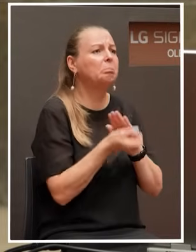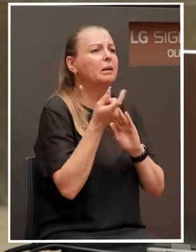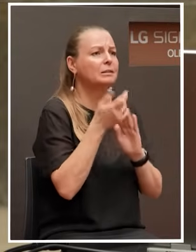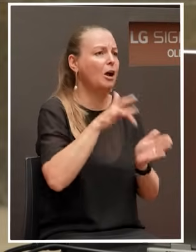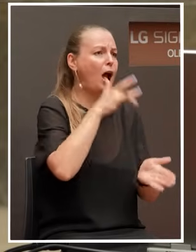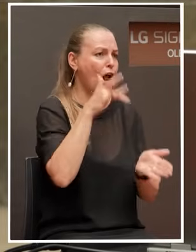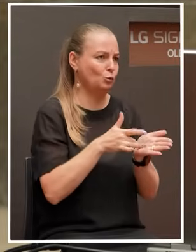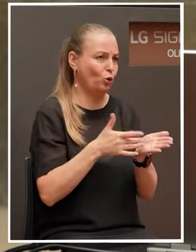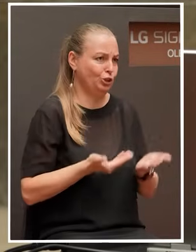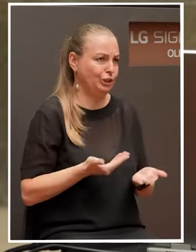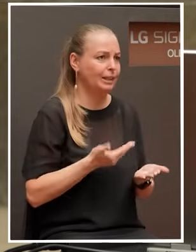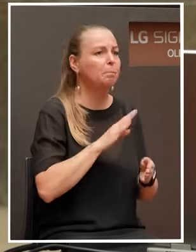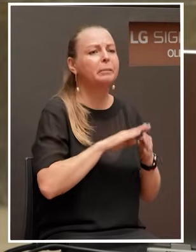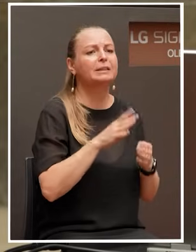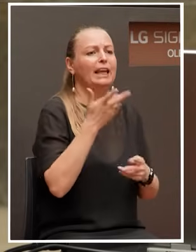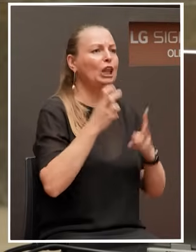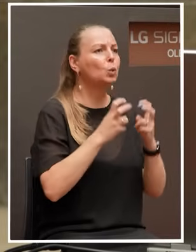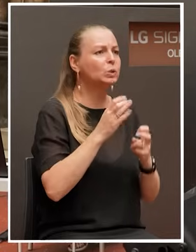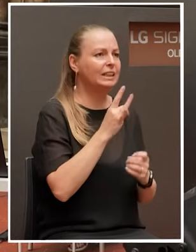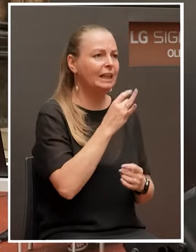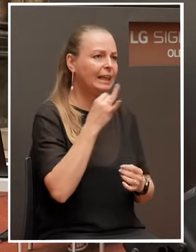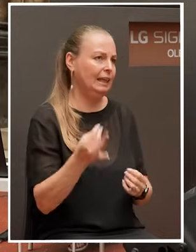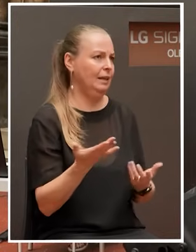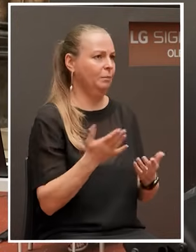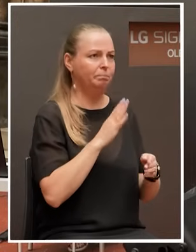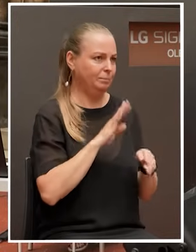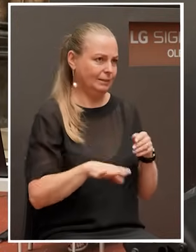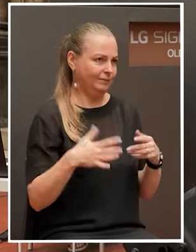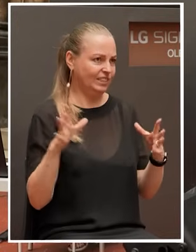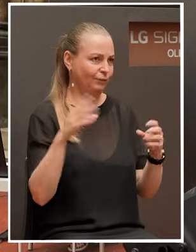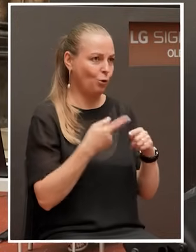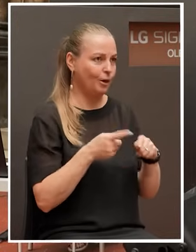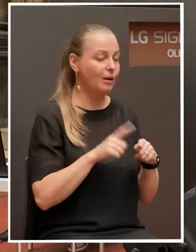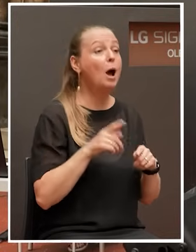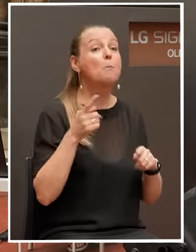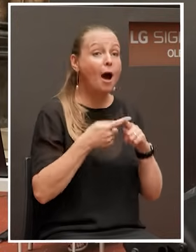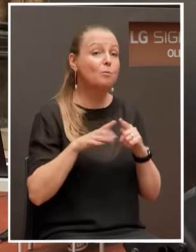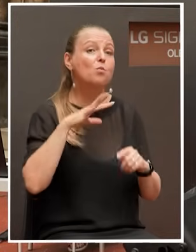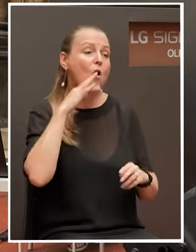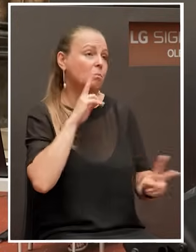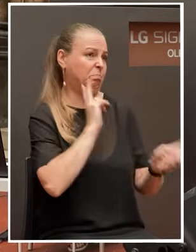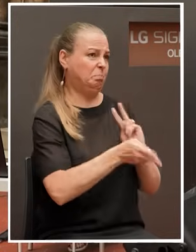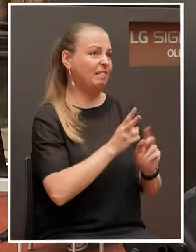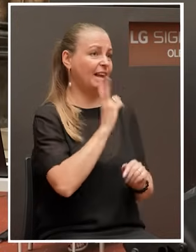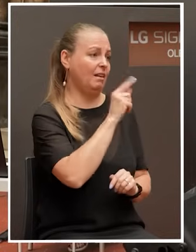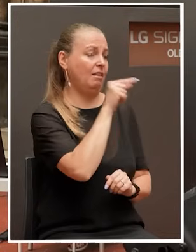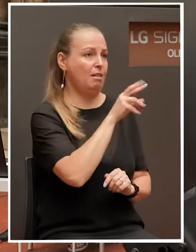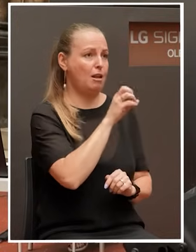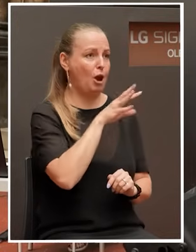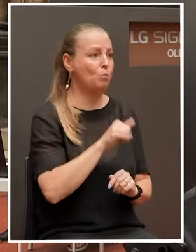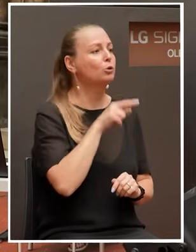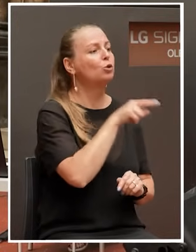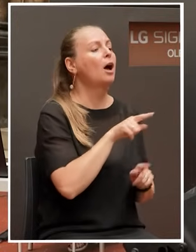индустрии, прогресса и так далее. Настолько, что ему довольно часто предъявляли претензии о тотальном